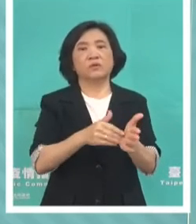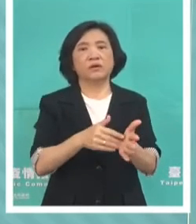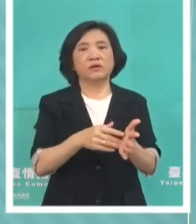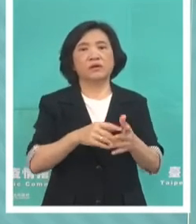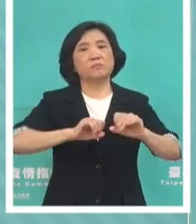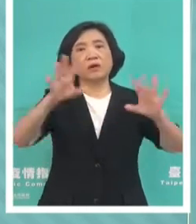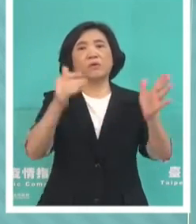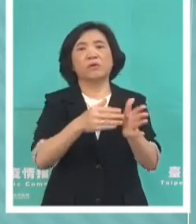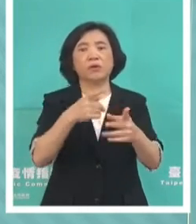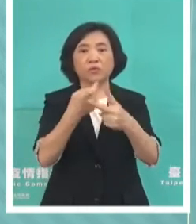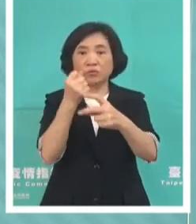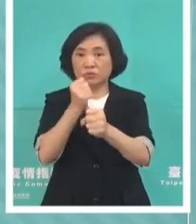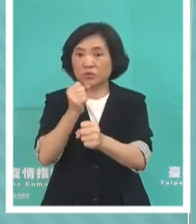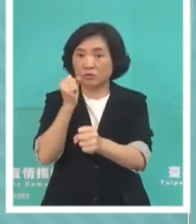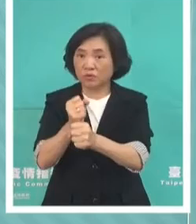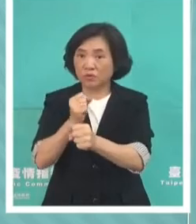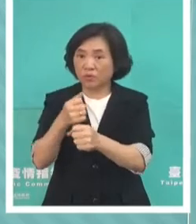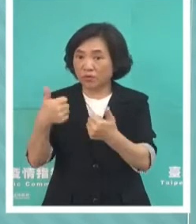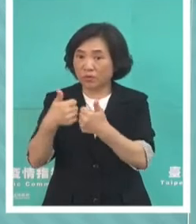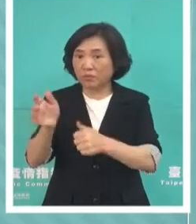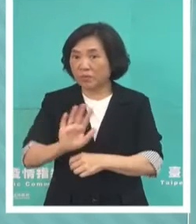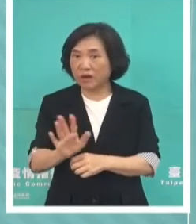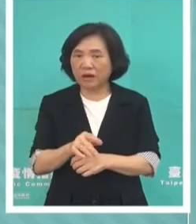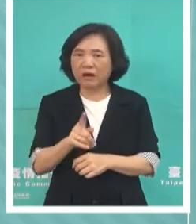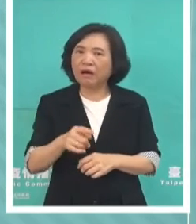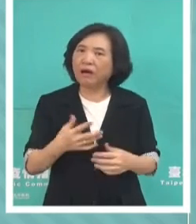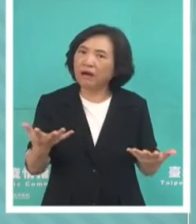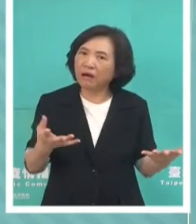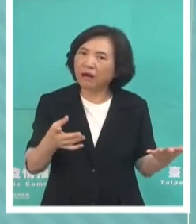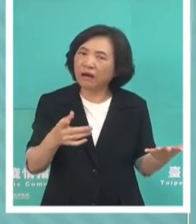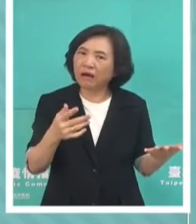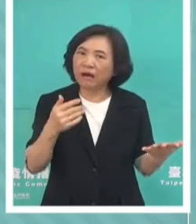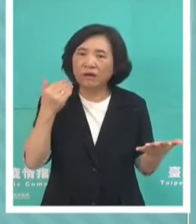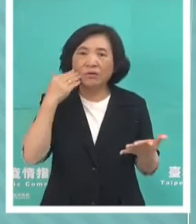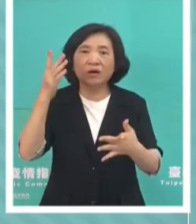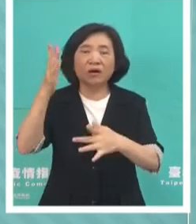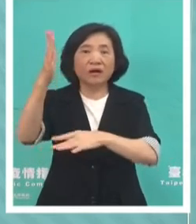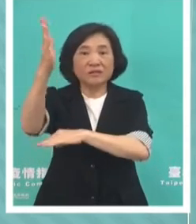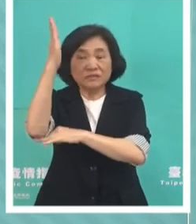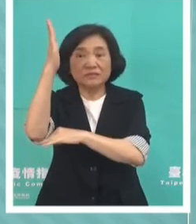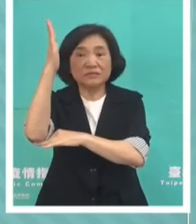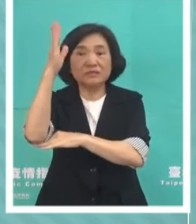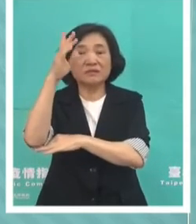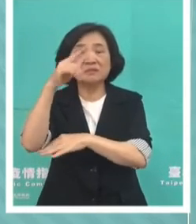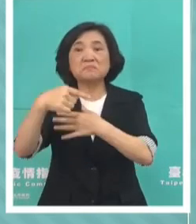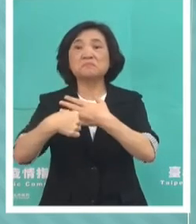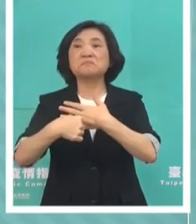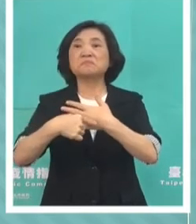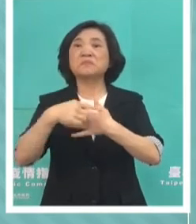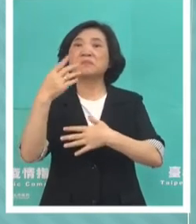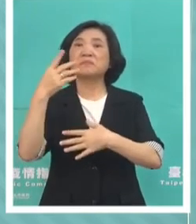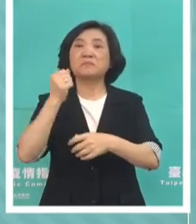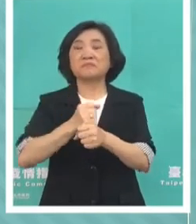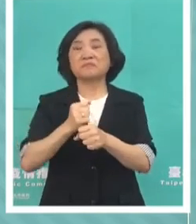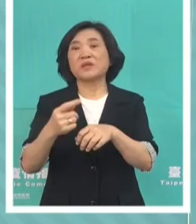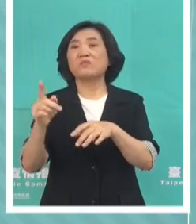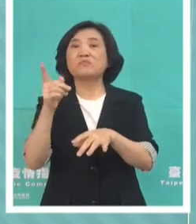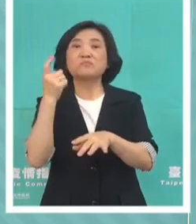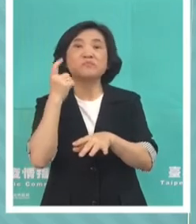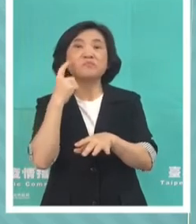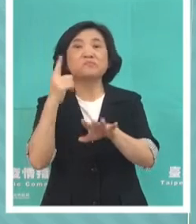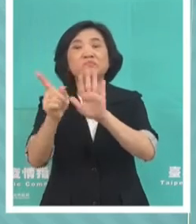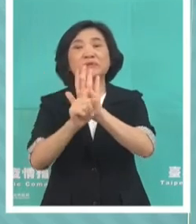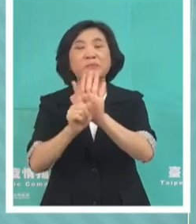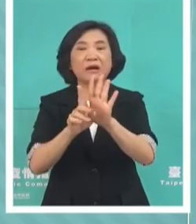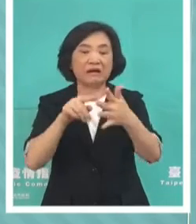就走了，难道这就是所谓的有政府只作秀，是这样吗？现在是他跟全